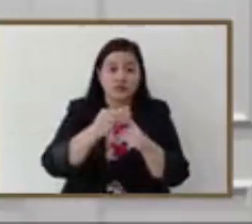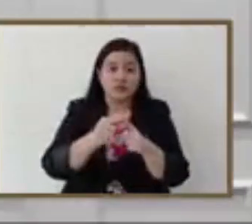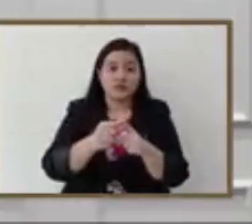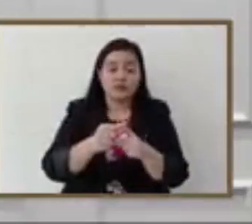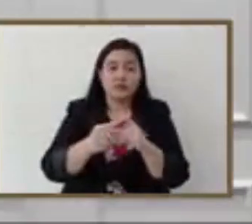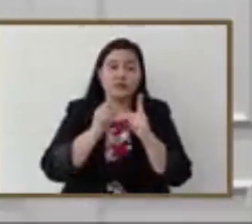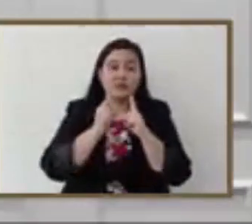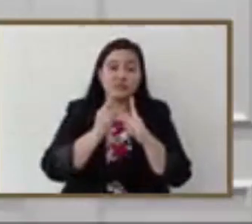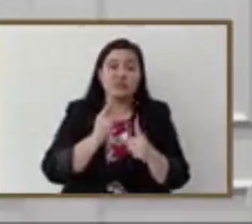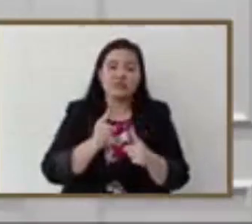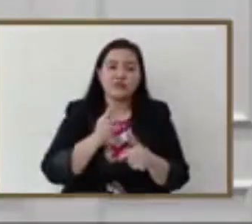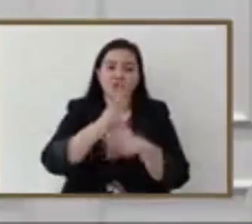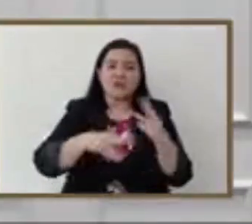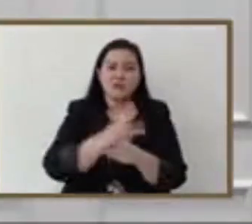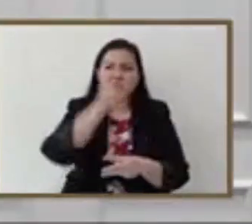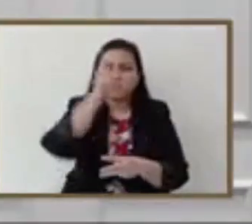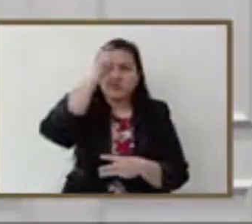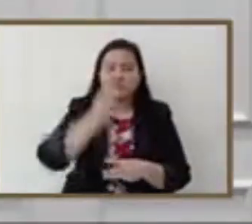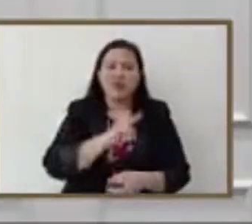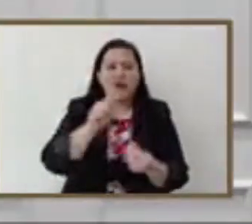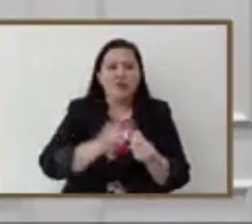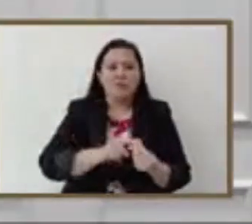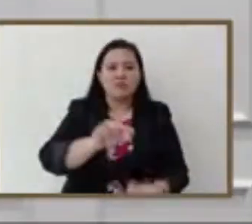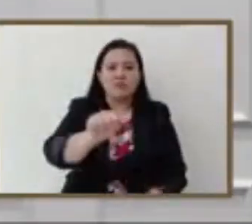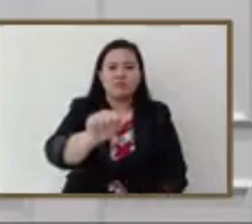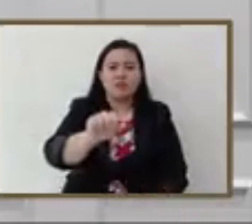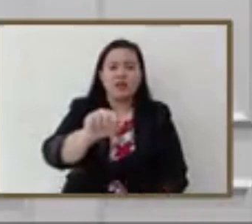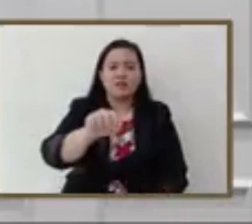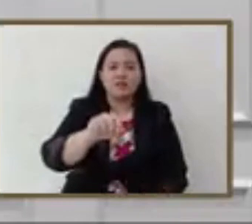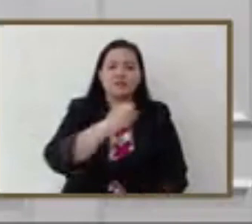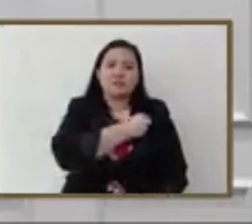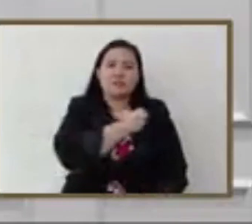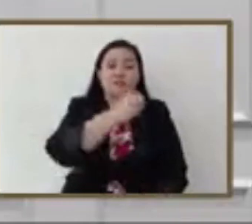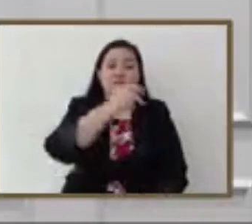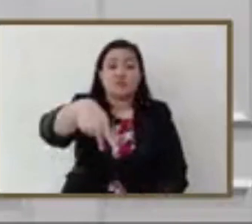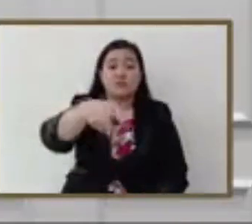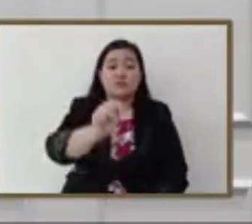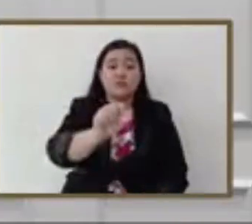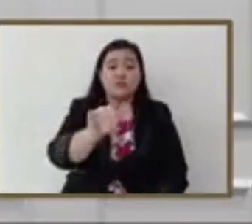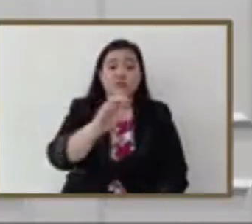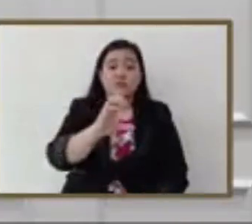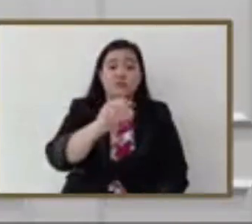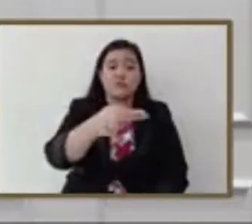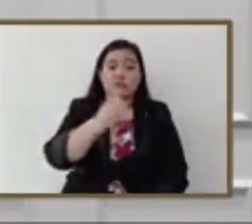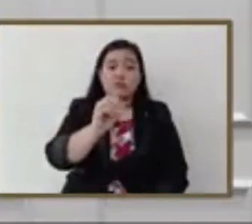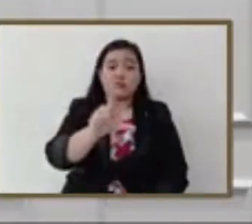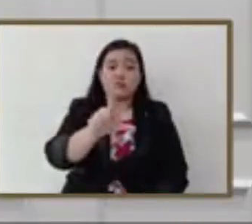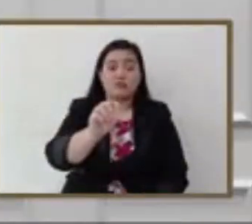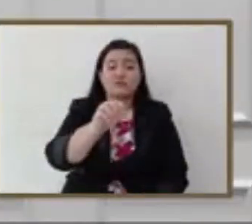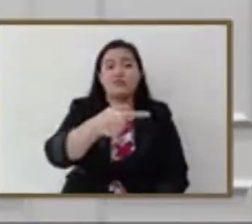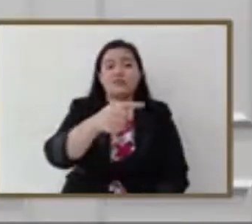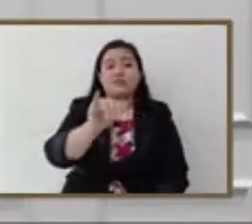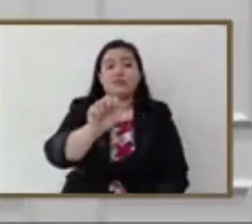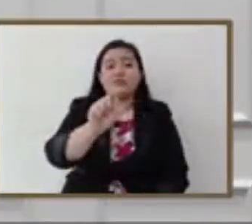You see that? Now, makikita mo minsan sa mag-asawa, anong prinsipyo nila? Give and take. That's not, we don't have like that in the